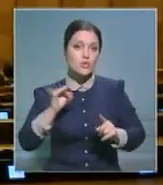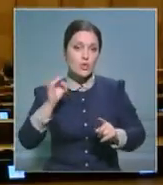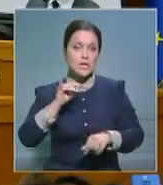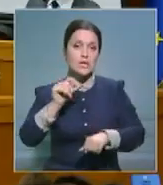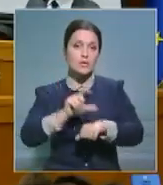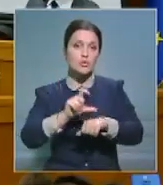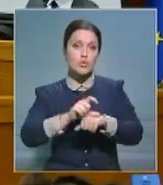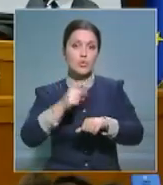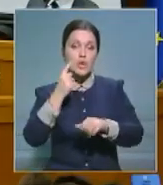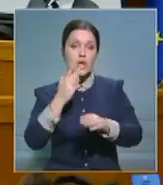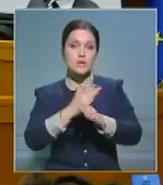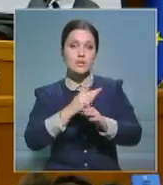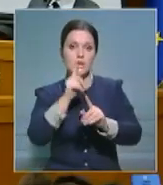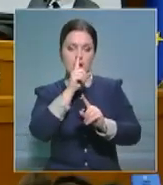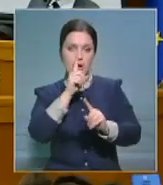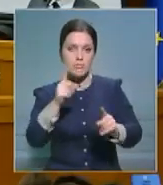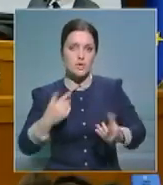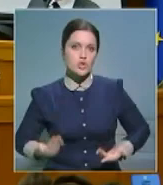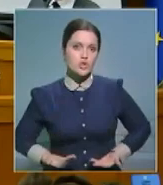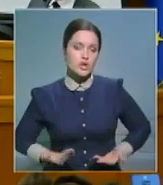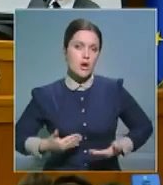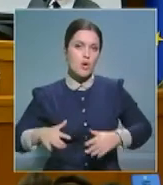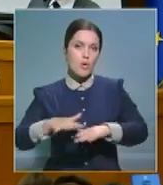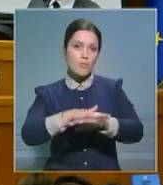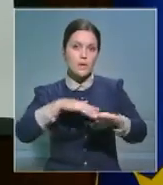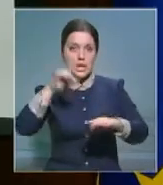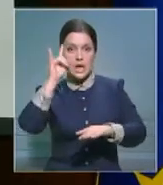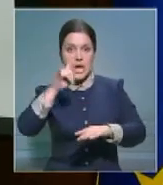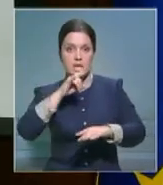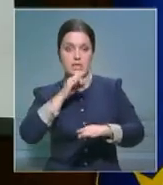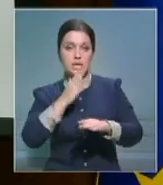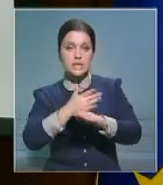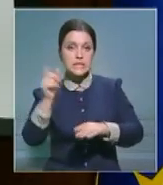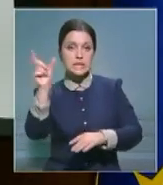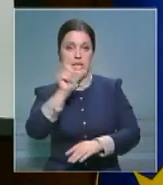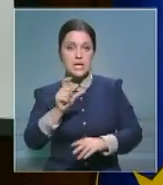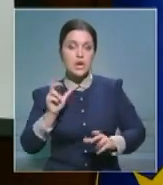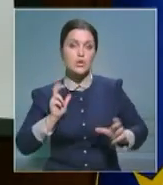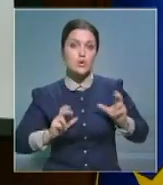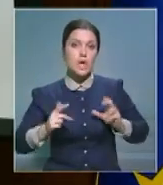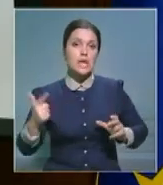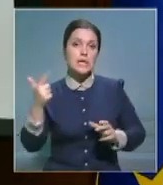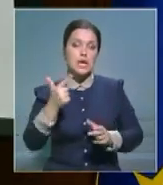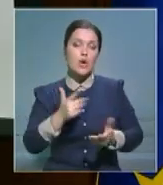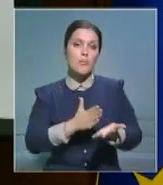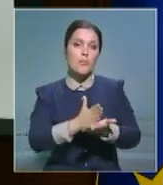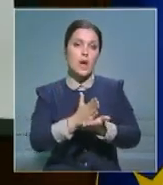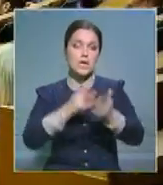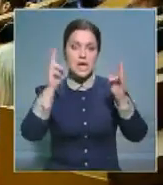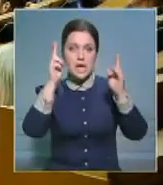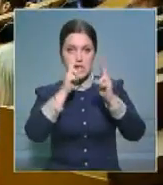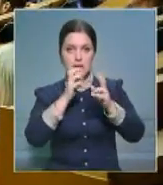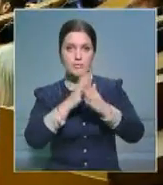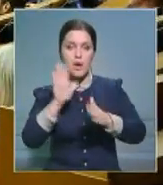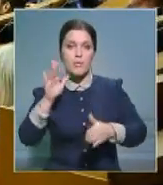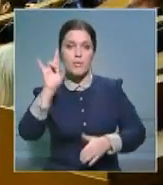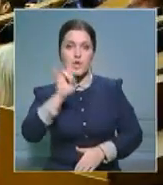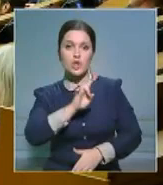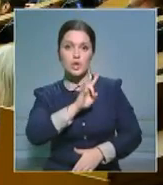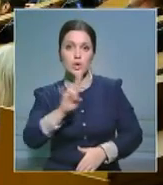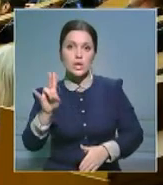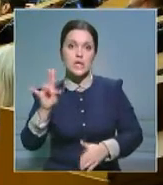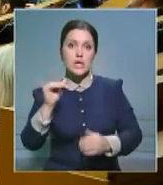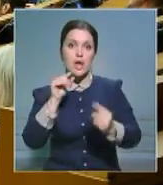об уникальной модели нашего общества. Организовал встречу Итальянский институт геополитических исследований,